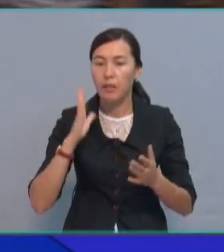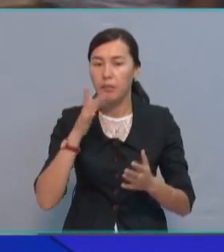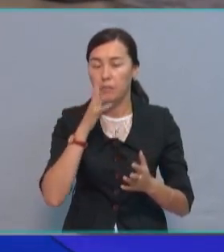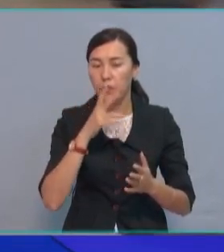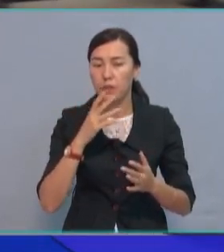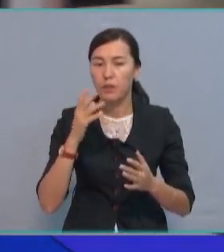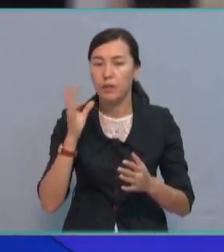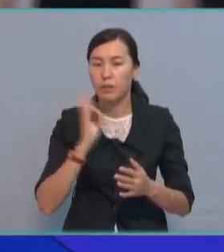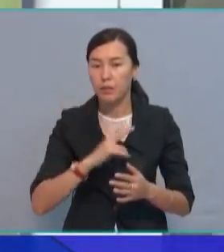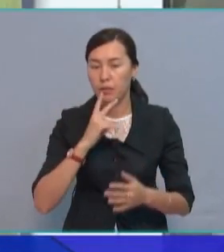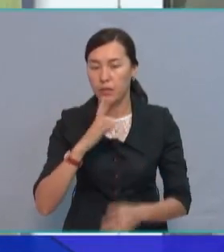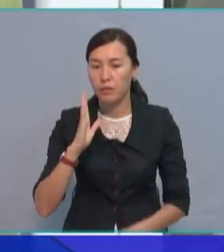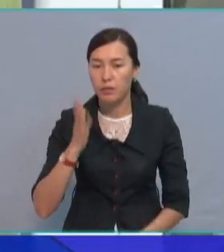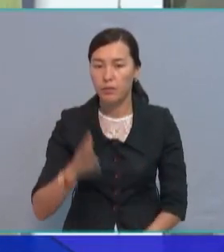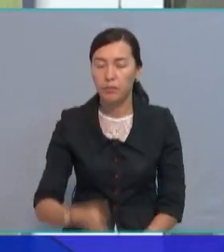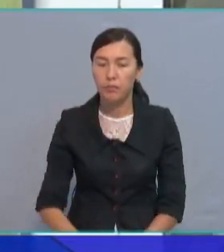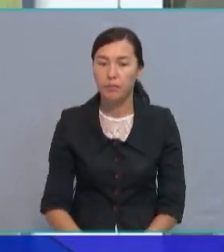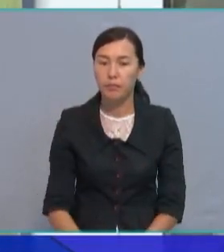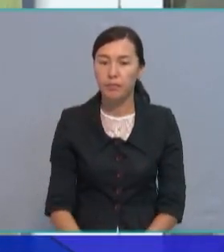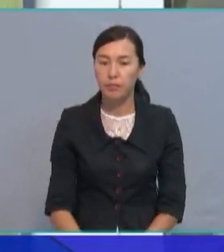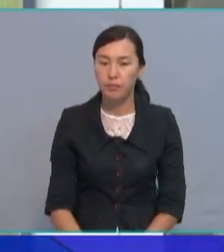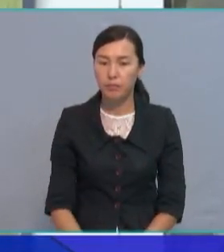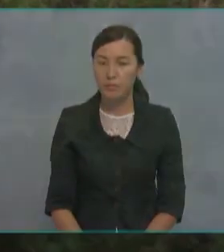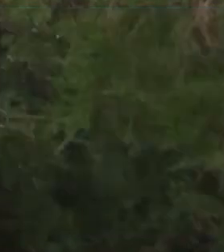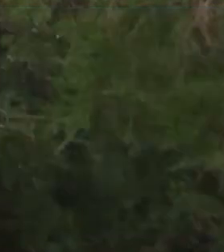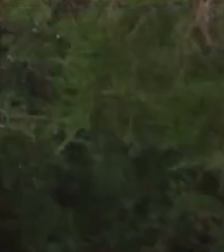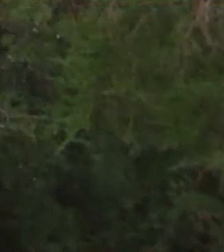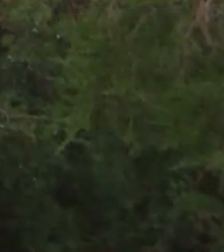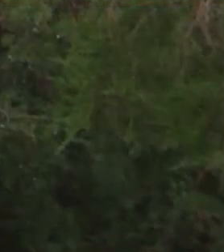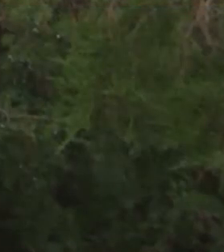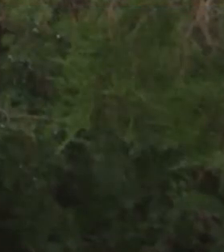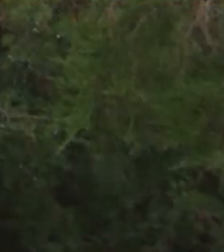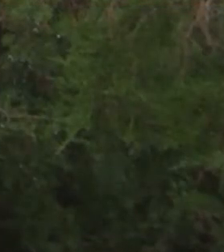алдағы уақыттың еншісінде. Айдана Қуанышқызы, Нұрғожа Мамилов, Олжас Байтуов, жаңалықтар.